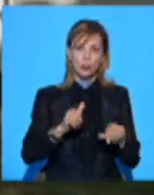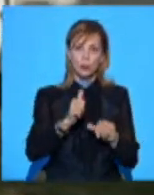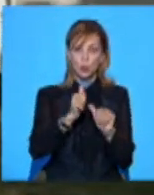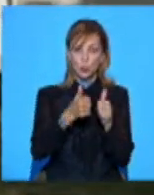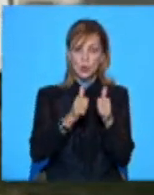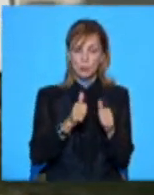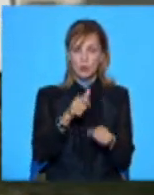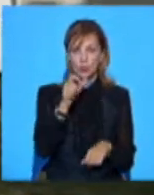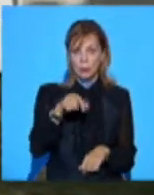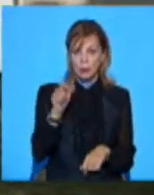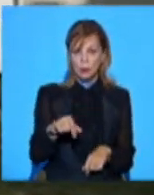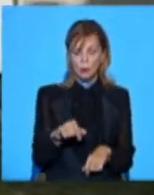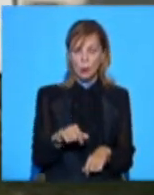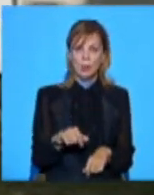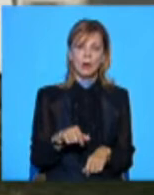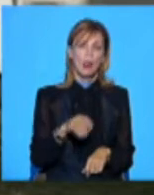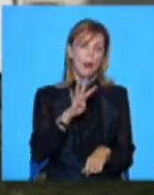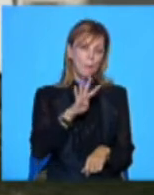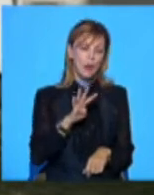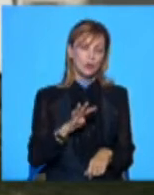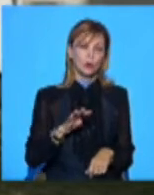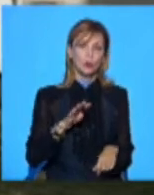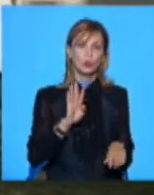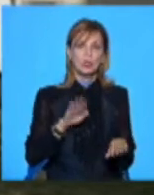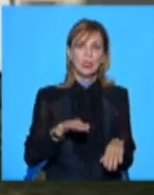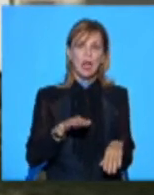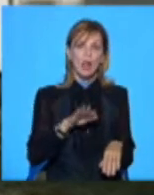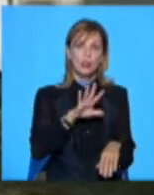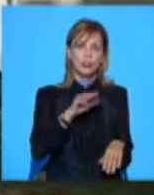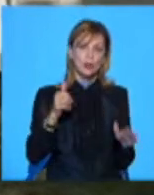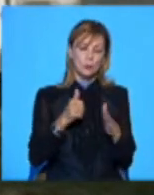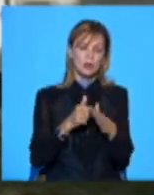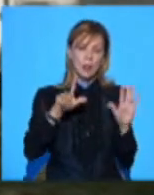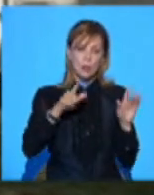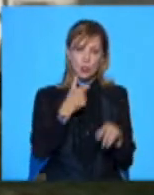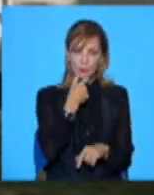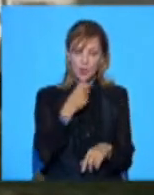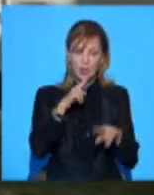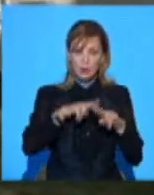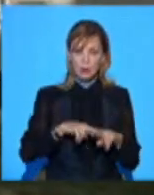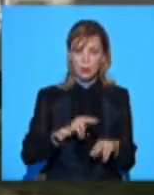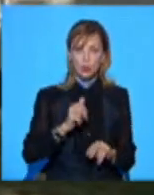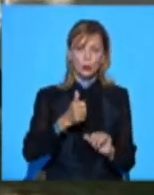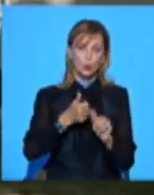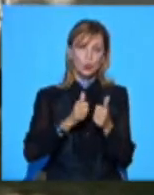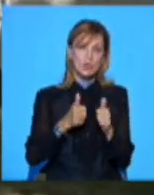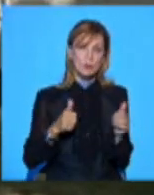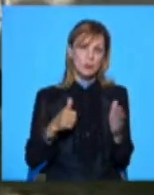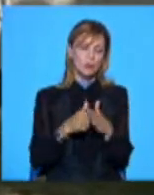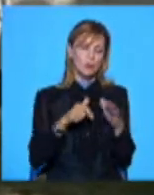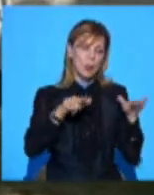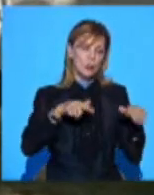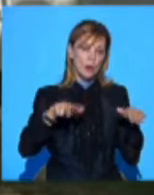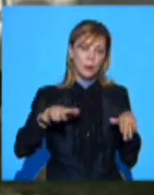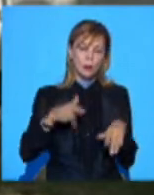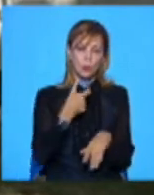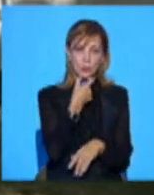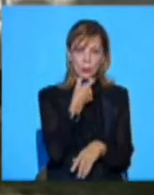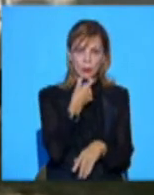pacienți între 5 și 7 ani și restul până la 11, 17, 18 ani.